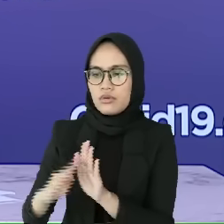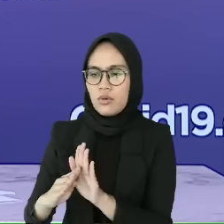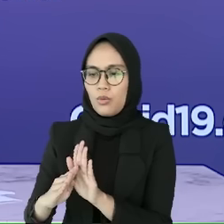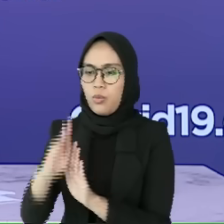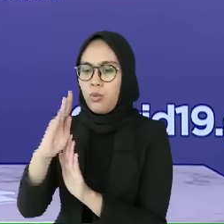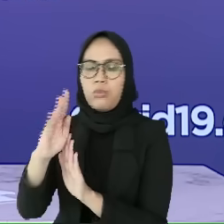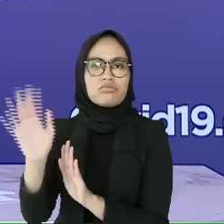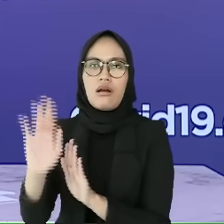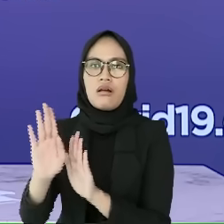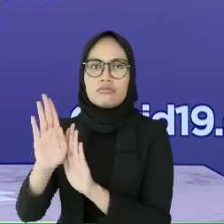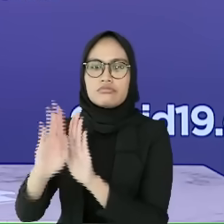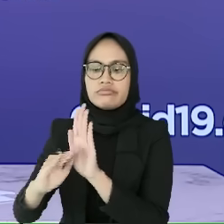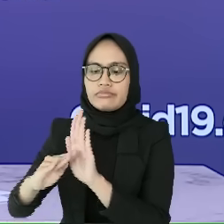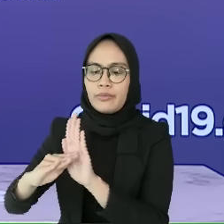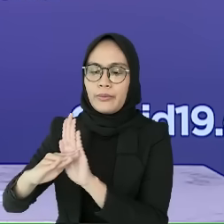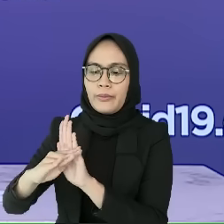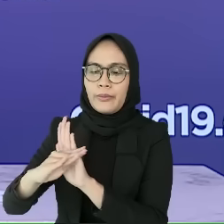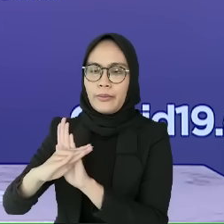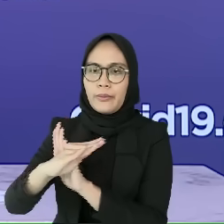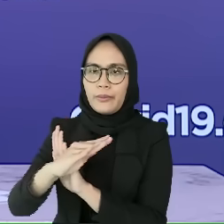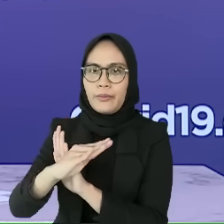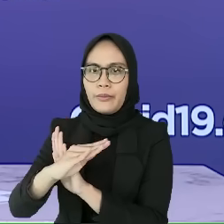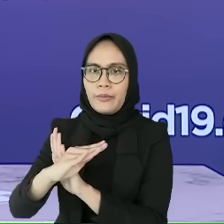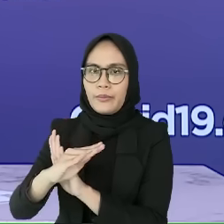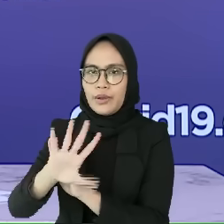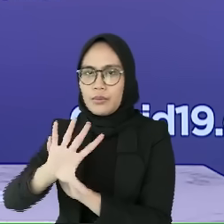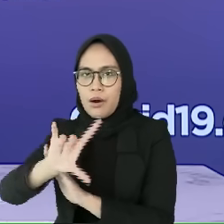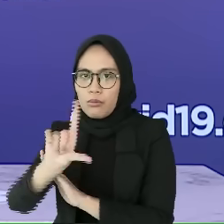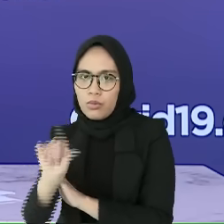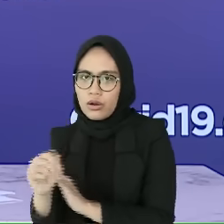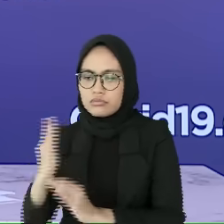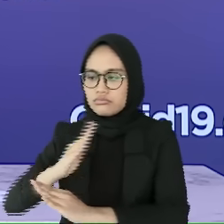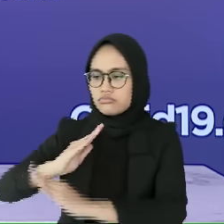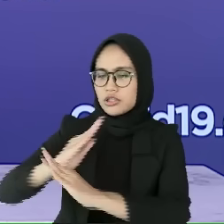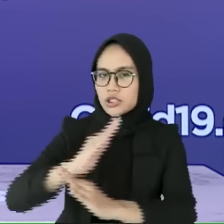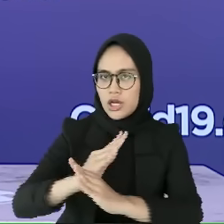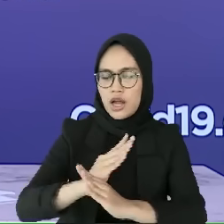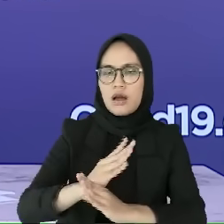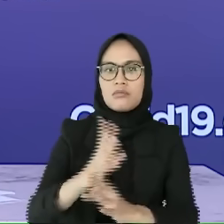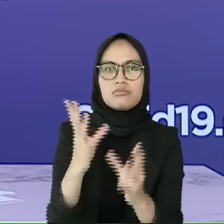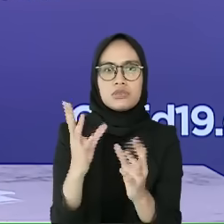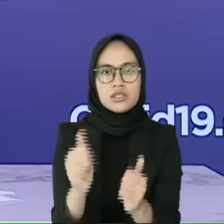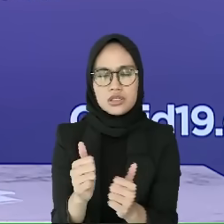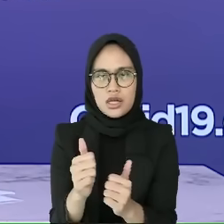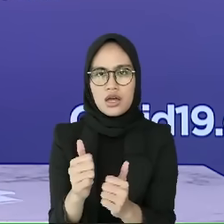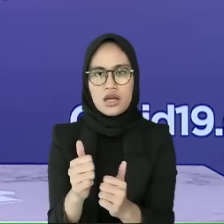lebih dari 5 bulan sejak varian Delta masuk ke Indonesia pada bulan Januari